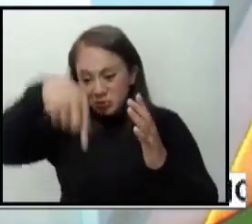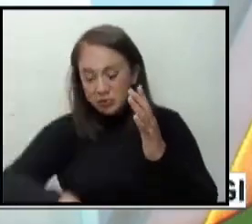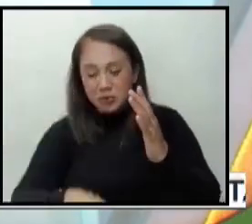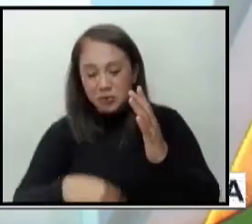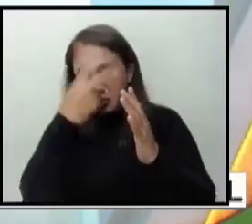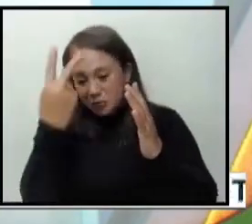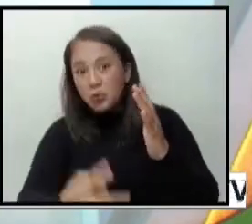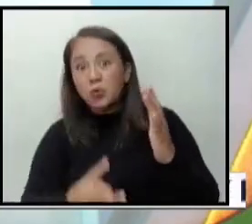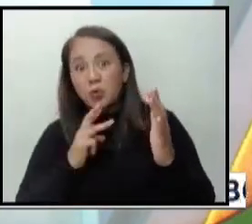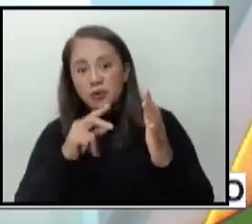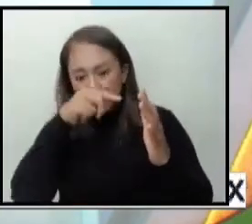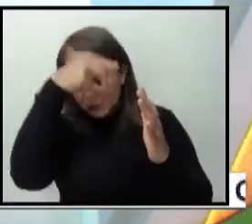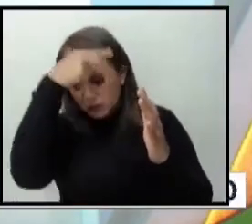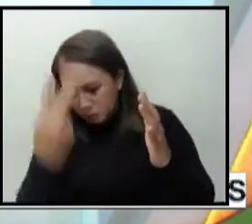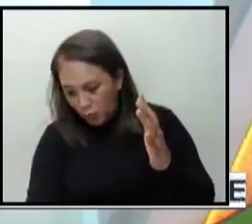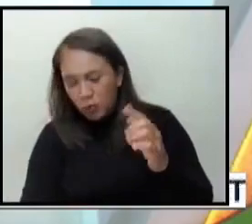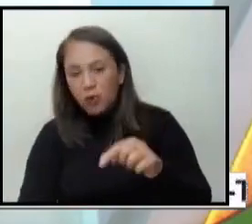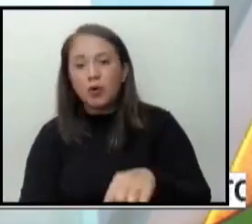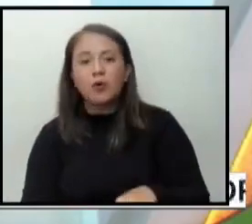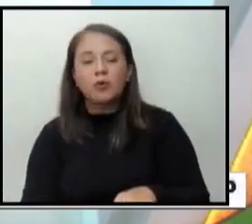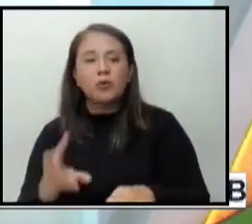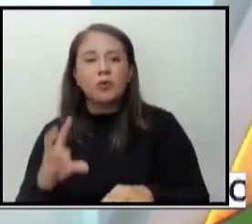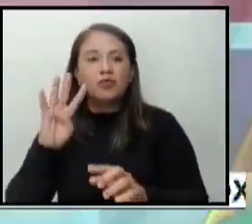balon. Si Katay Antonio sa detalye.